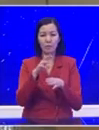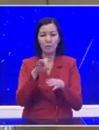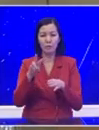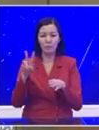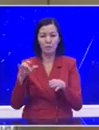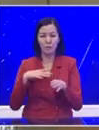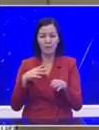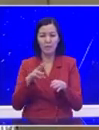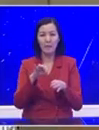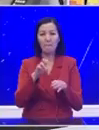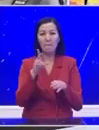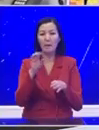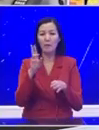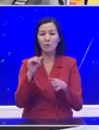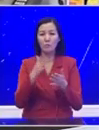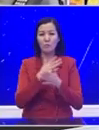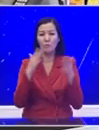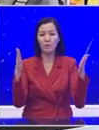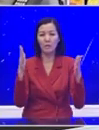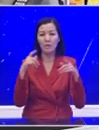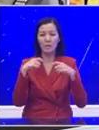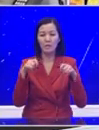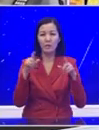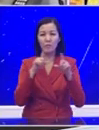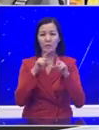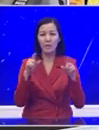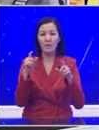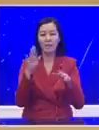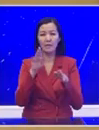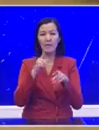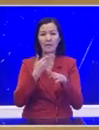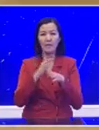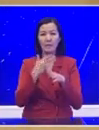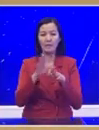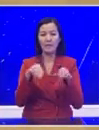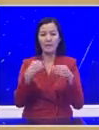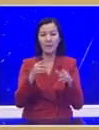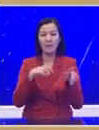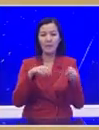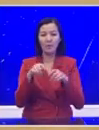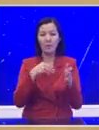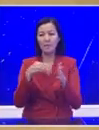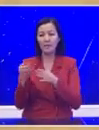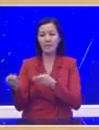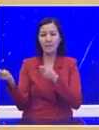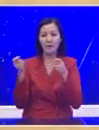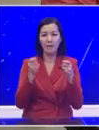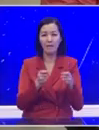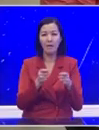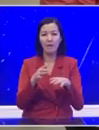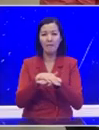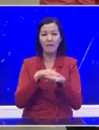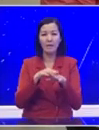теңгесі Магнум сынды кәсіпкерлік субъектілеріне жеңілдетілген несие ретінде бөлініп беріледі. Олар тауарлар сатып алып, нарықтағы бағадан